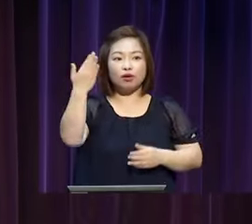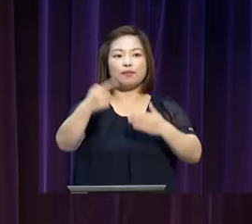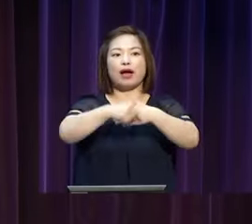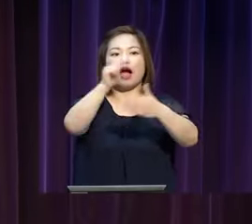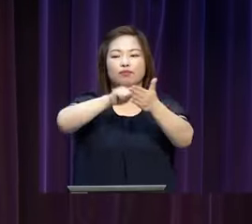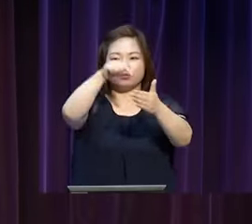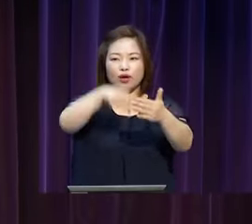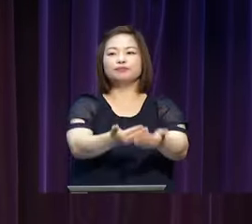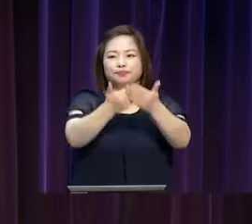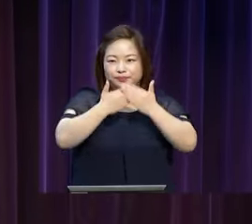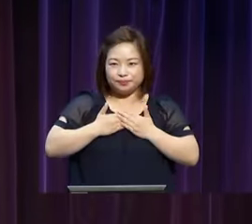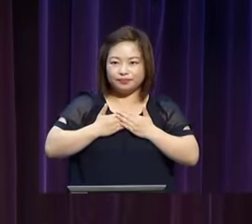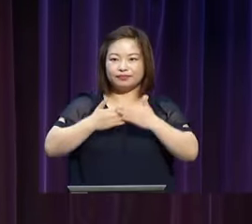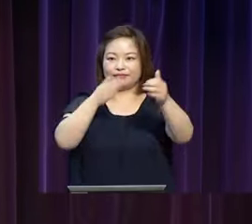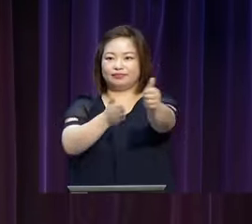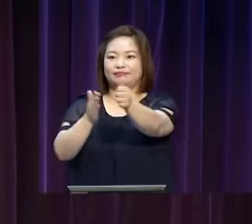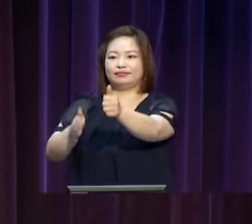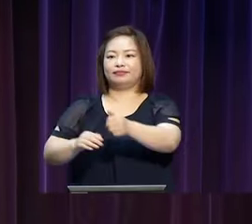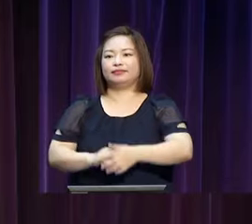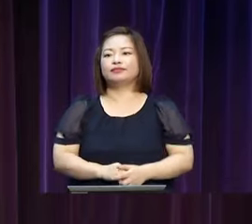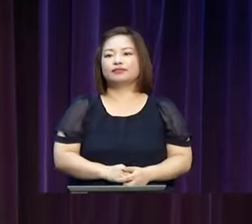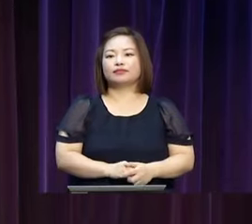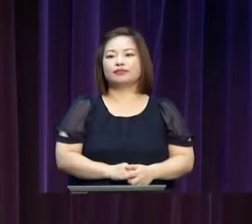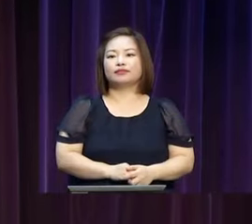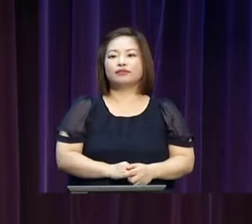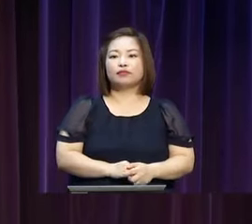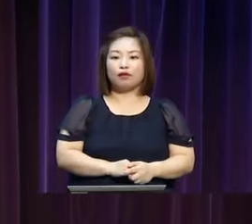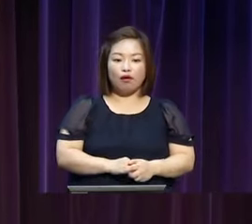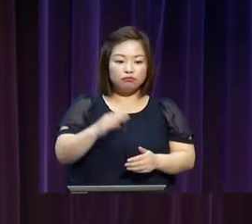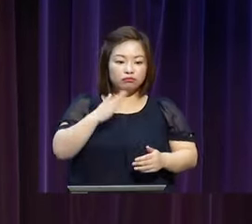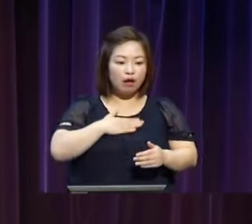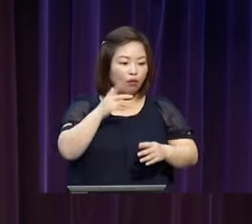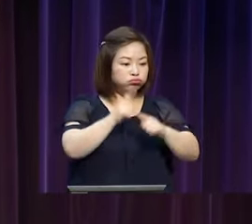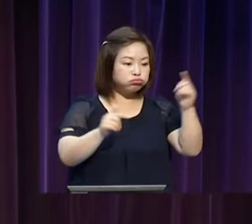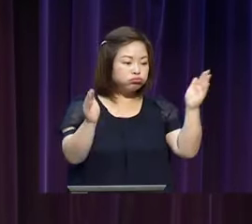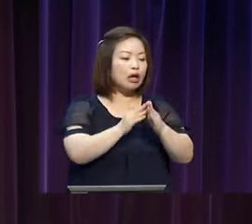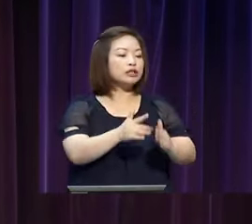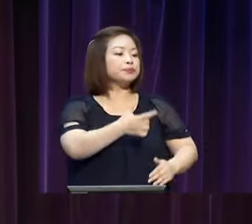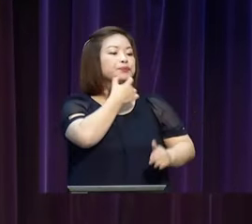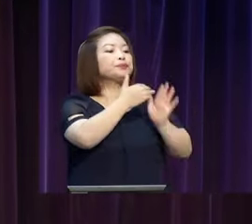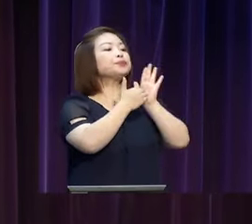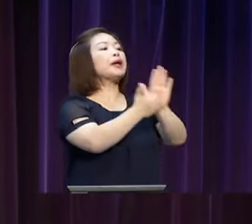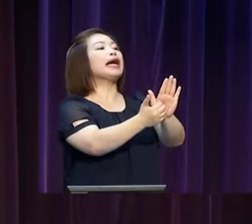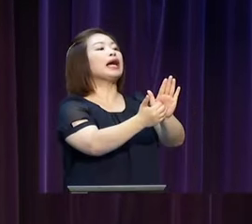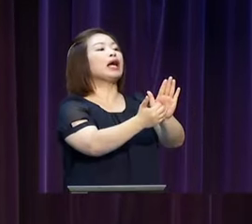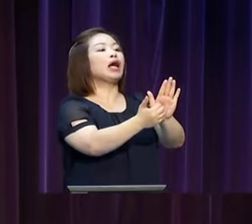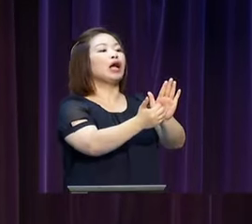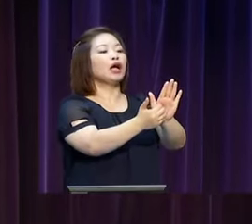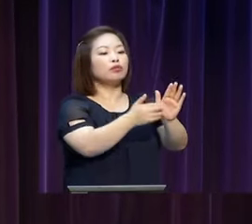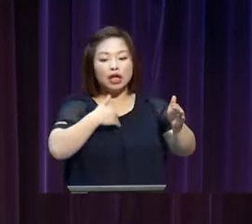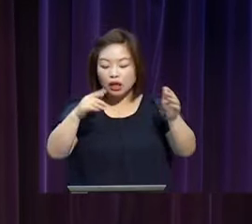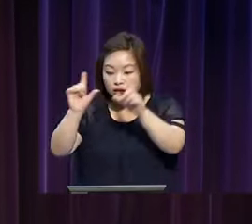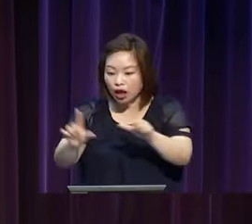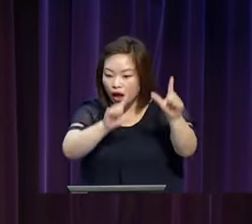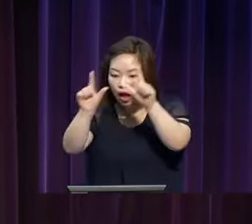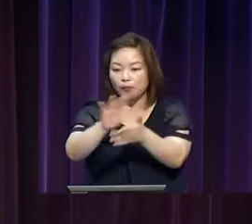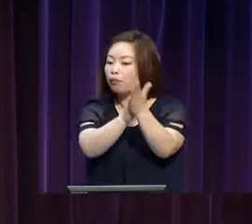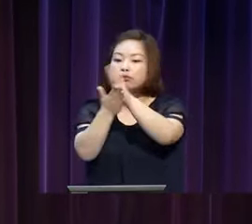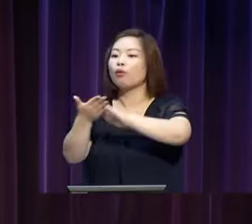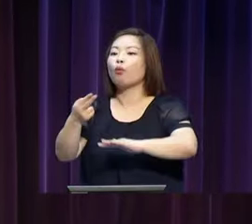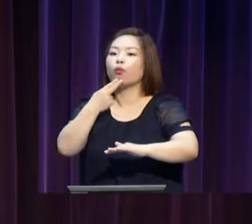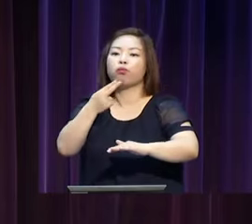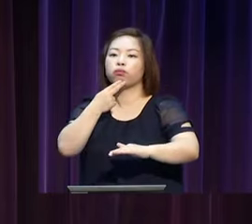마음속에 꼭 새겨야 돼요. 그것이 없잖아요. 그러면 바깥에 가서 자기 마음대로 살아.